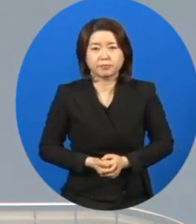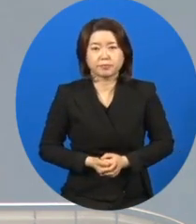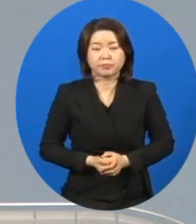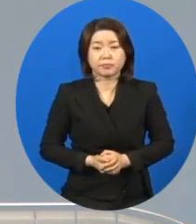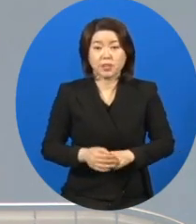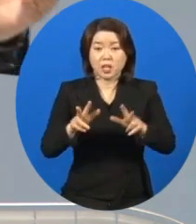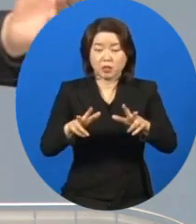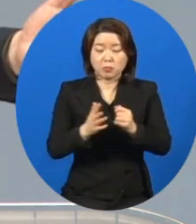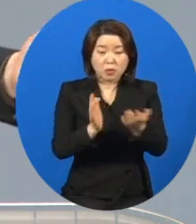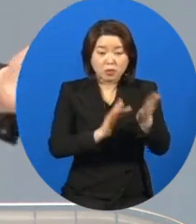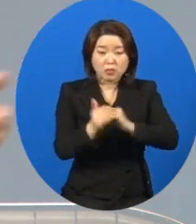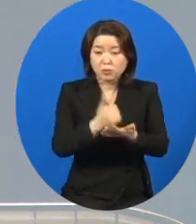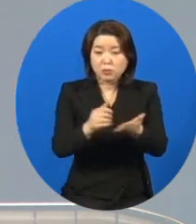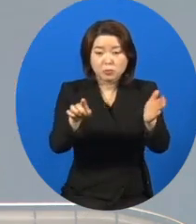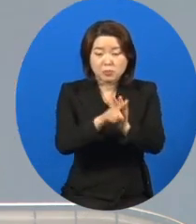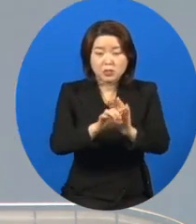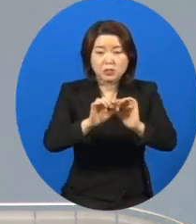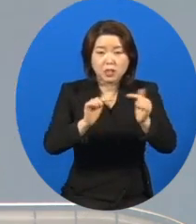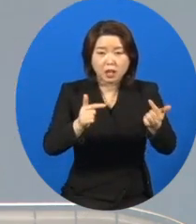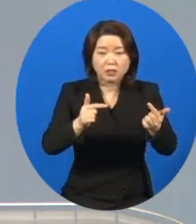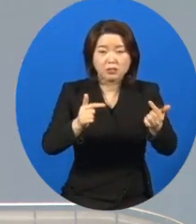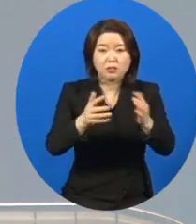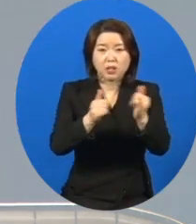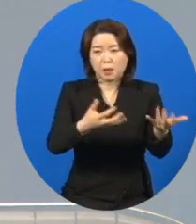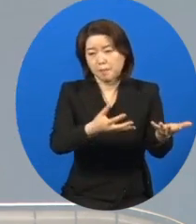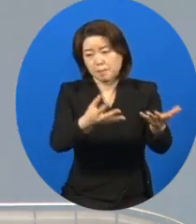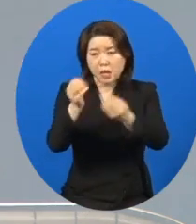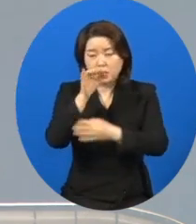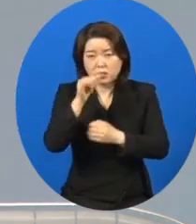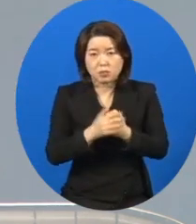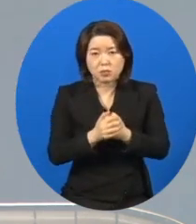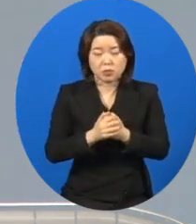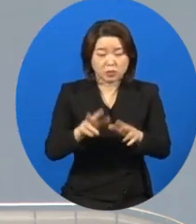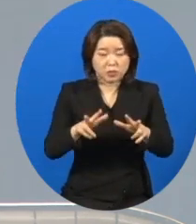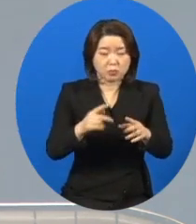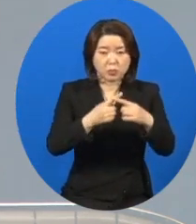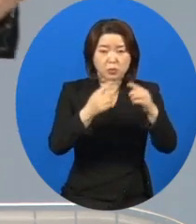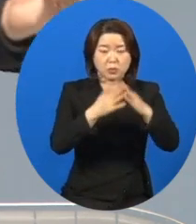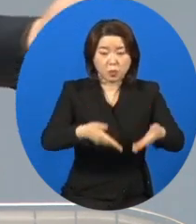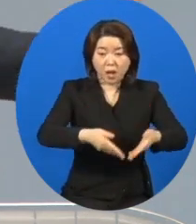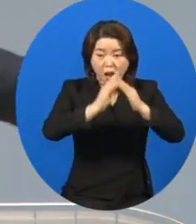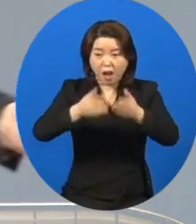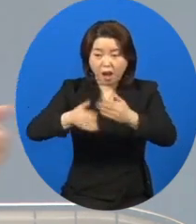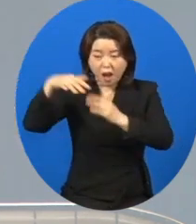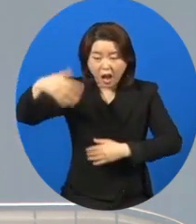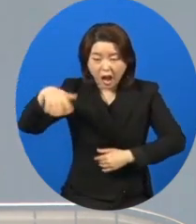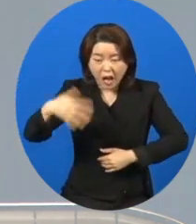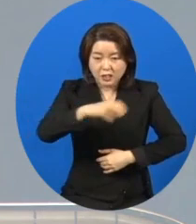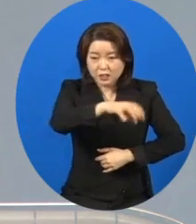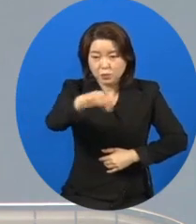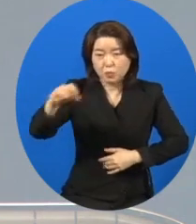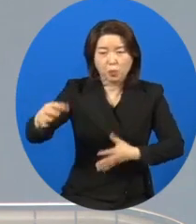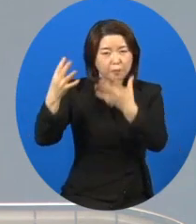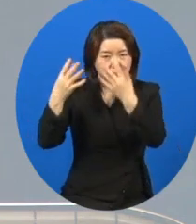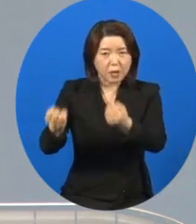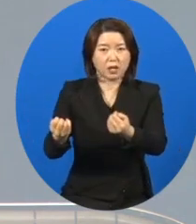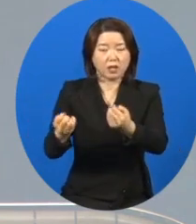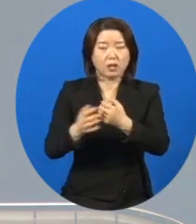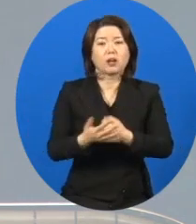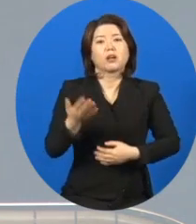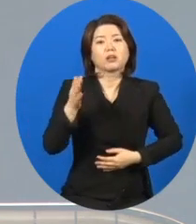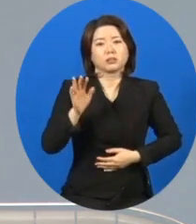아직도 예수 안 믿는 사람들이 너무너무 많습니다. 아직도 교회가 개척되지 않은 곳이 너무너무 많아요.